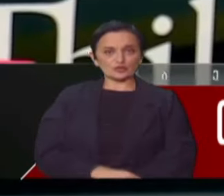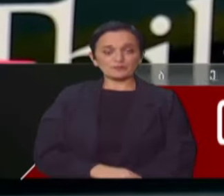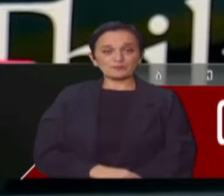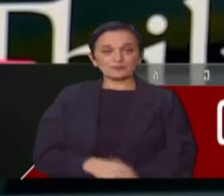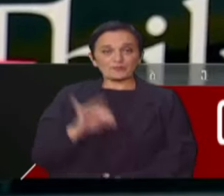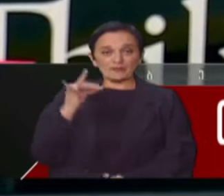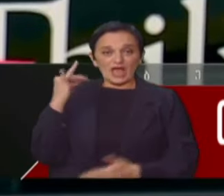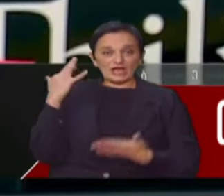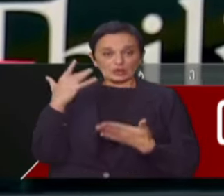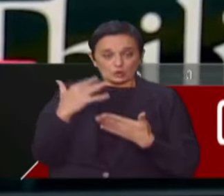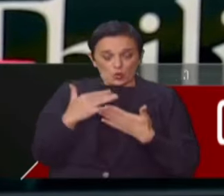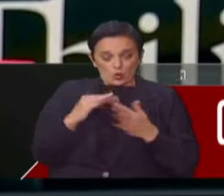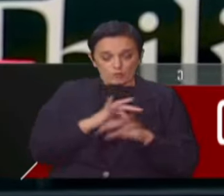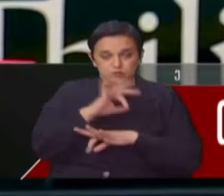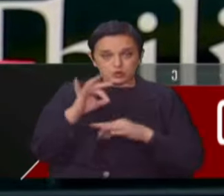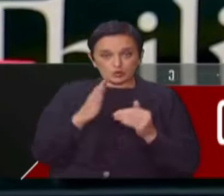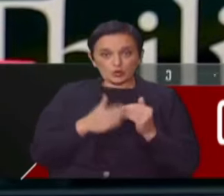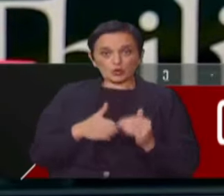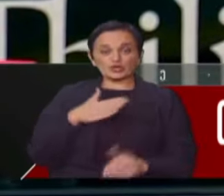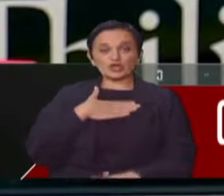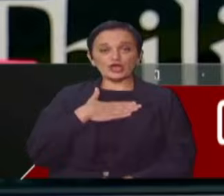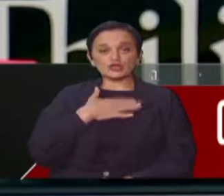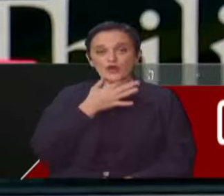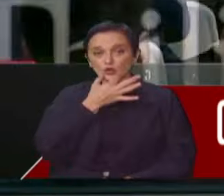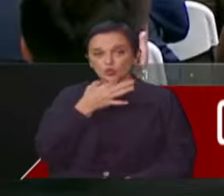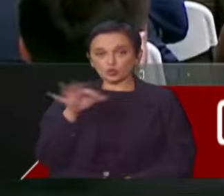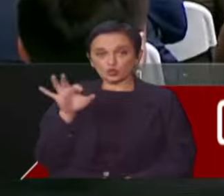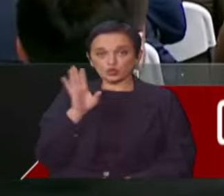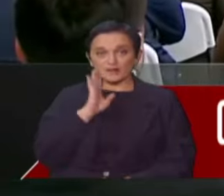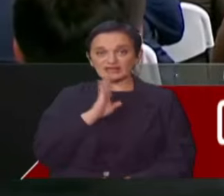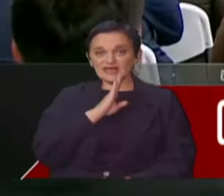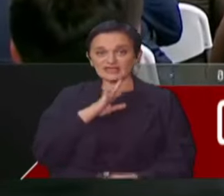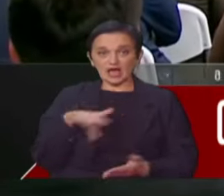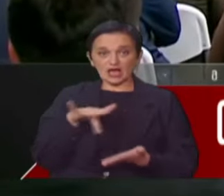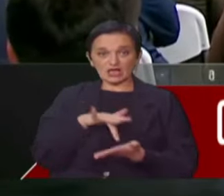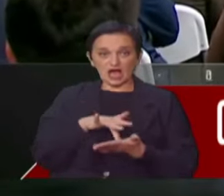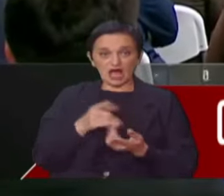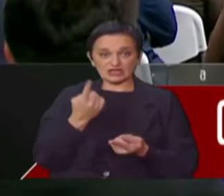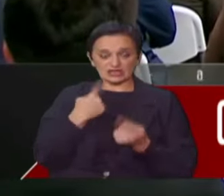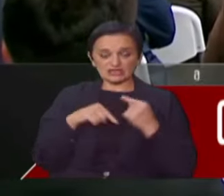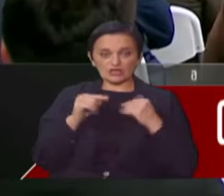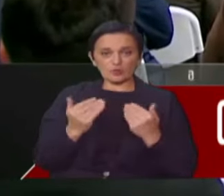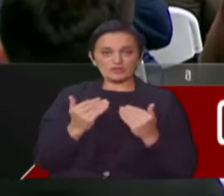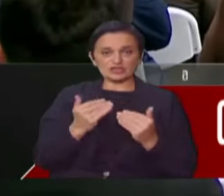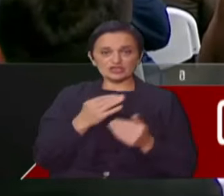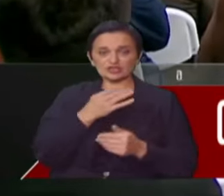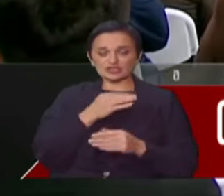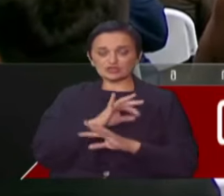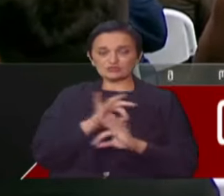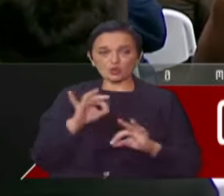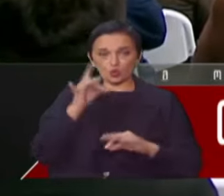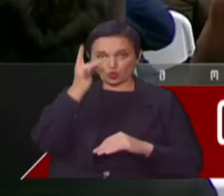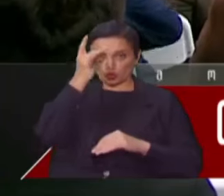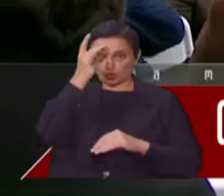ისტორიული პროექტი დასრულდა. ჩვენს ულამაზეს დედაქალაქს დაუბრუნდა მისი მშვენება.